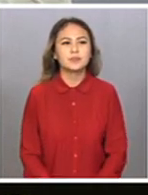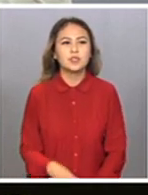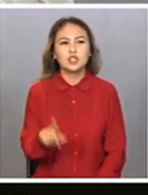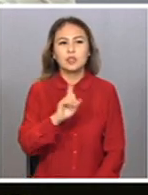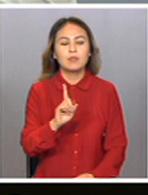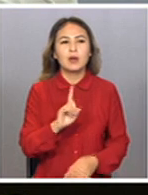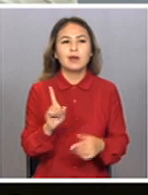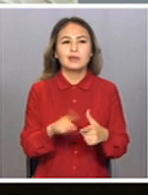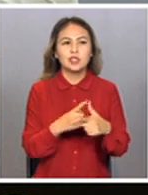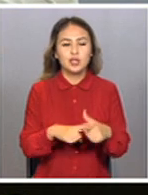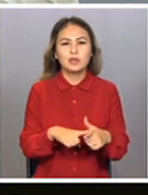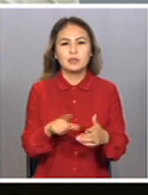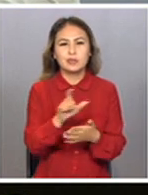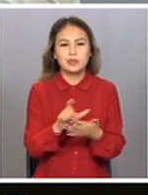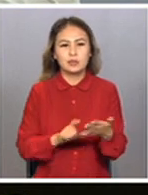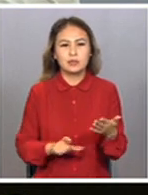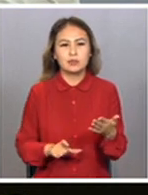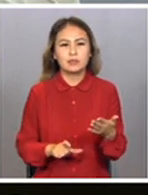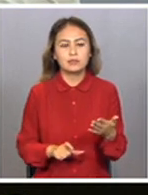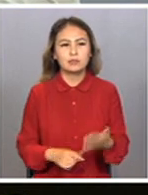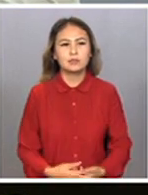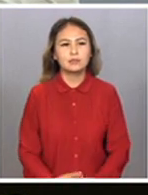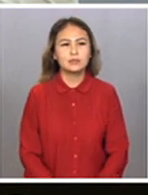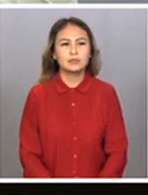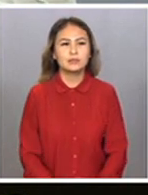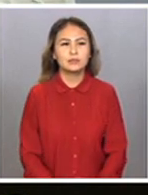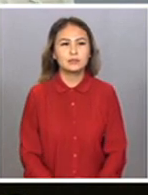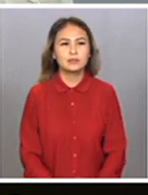Чем отличаются тексты?